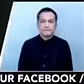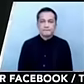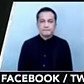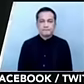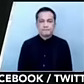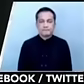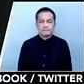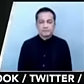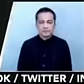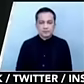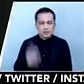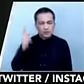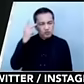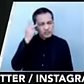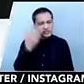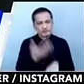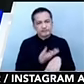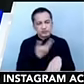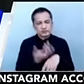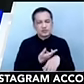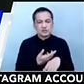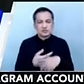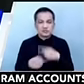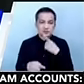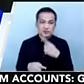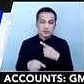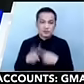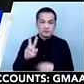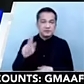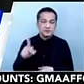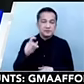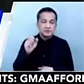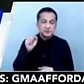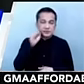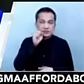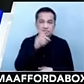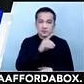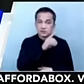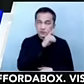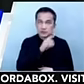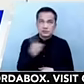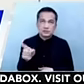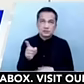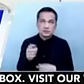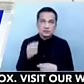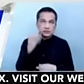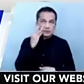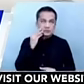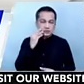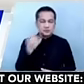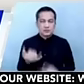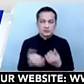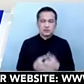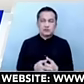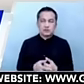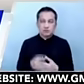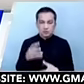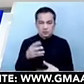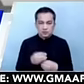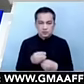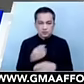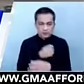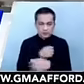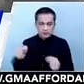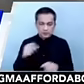Political harassment. Yan ay ayon kay Vice President Sara Duterte ang kanyang nararanasan ngayon. Bukod sa pagbawi ng PNP sa